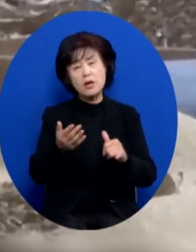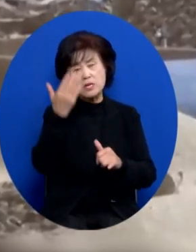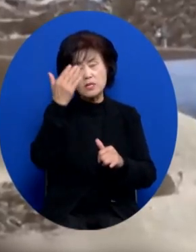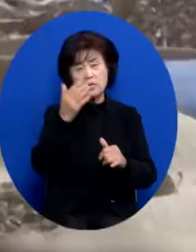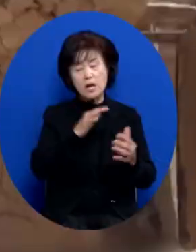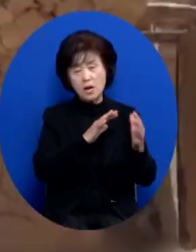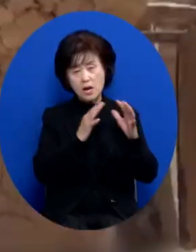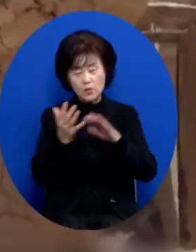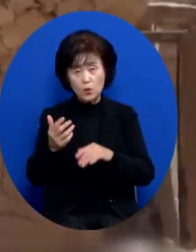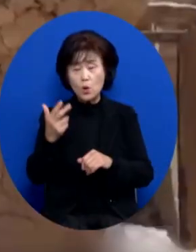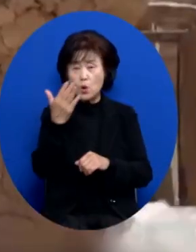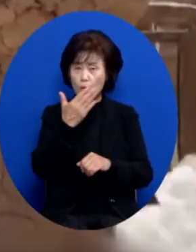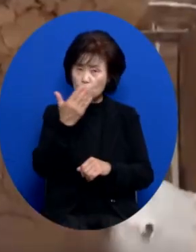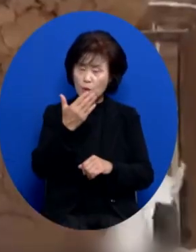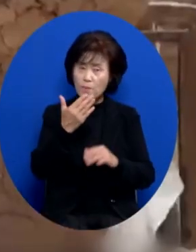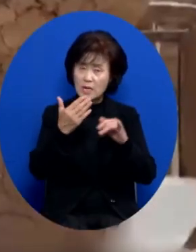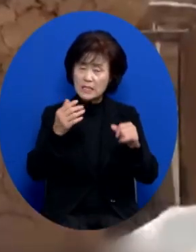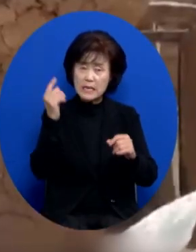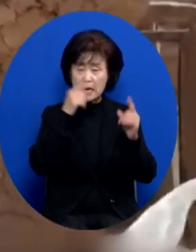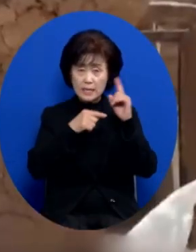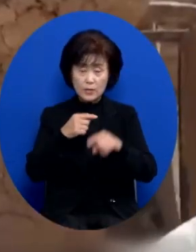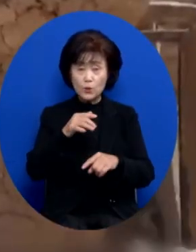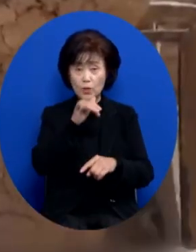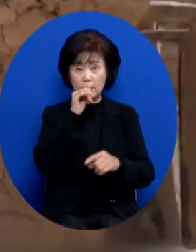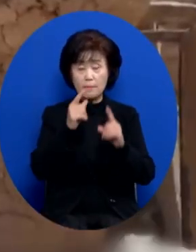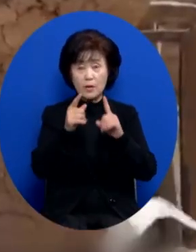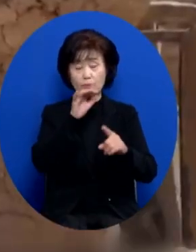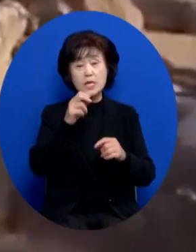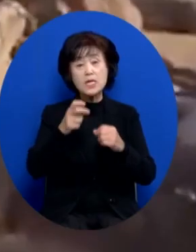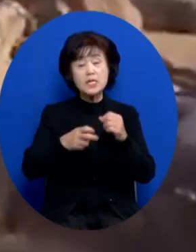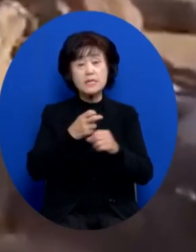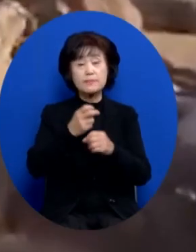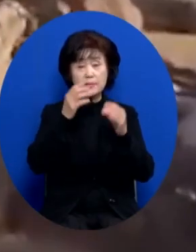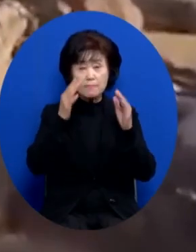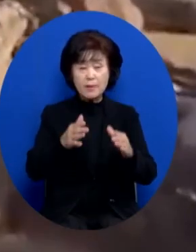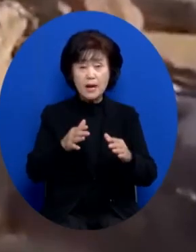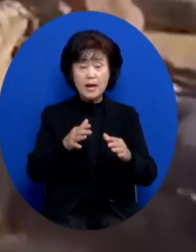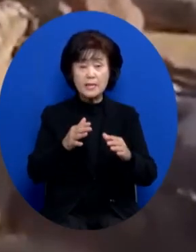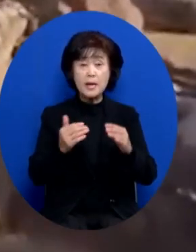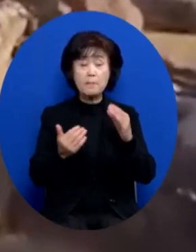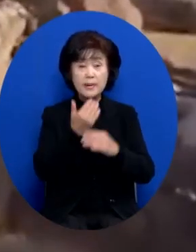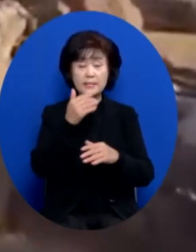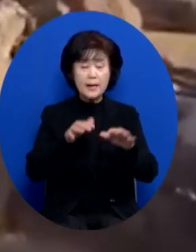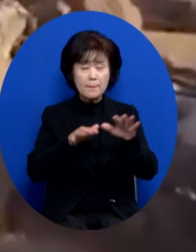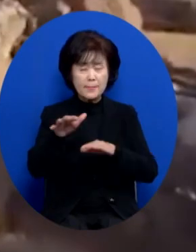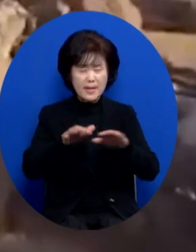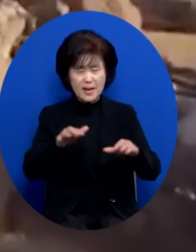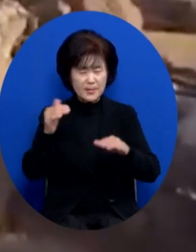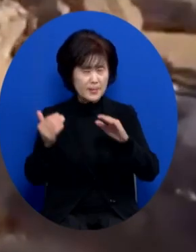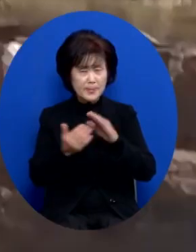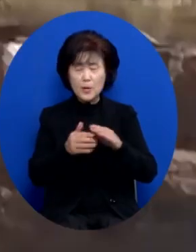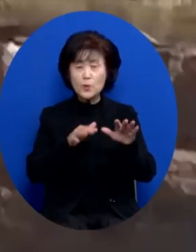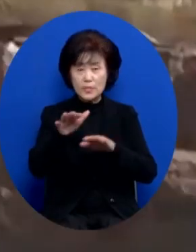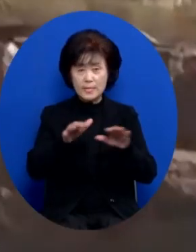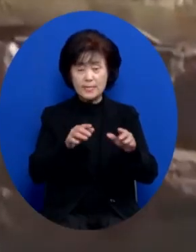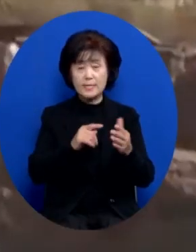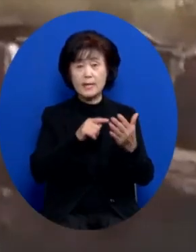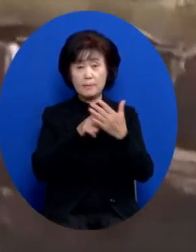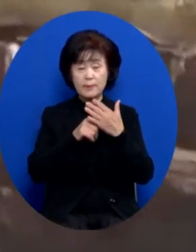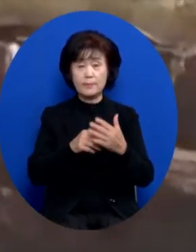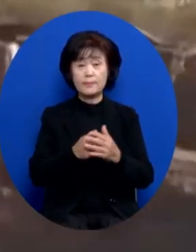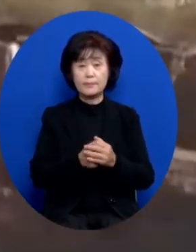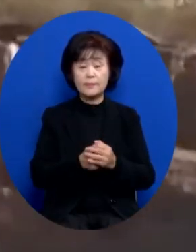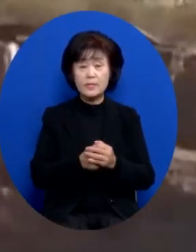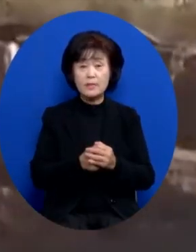9천 명 이상이 다쳤다며 아프가니스탄에서 20년 만에 발생한 최악의 지진 가운데 하나라고 보도했습니다. 유엔